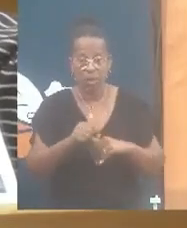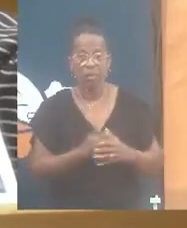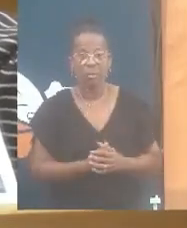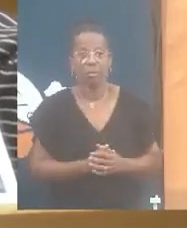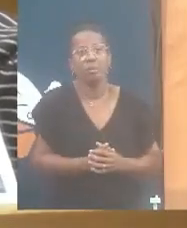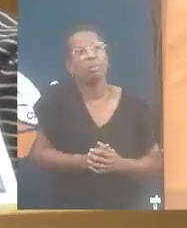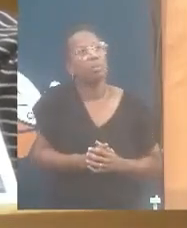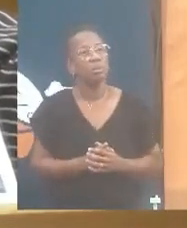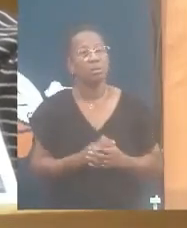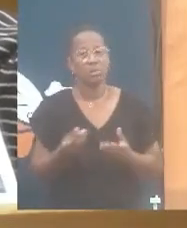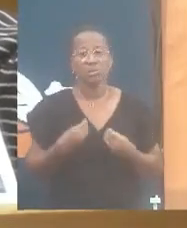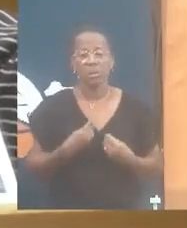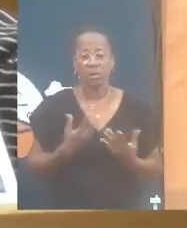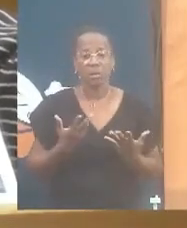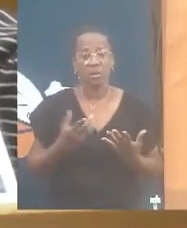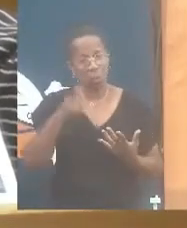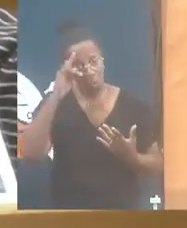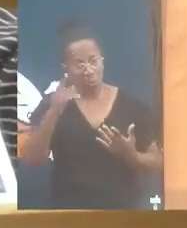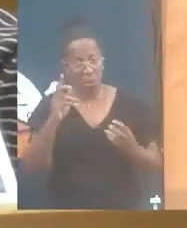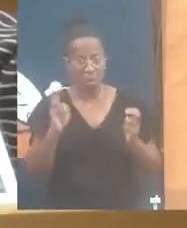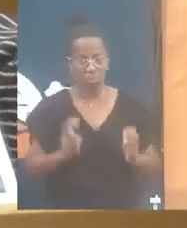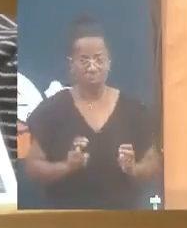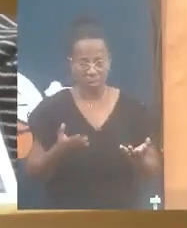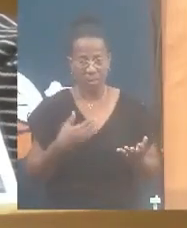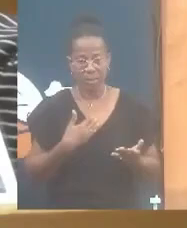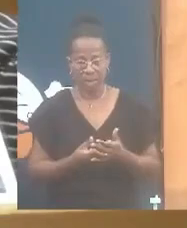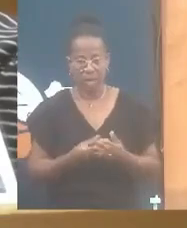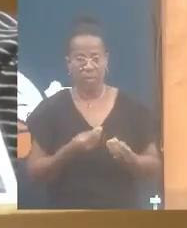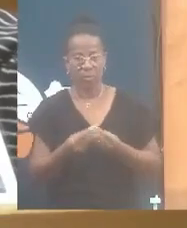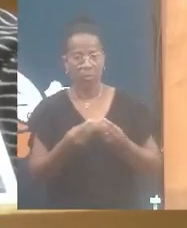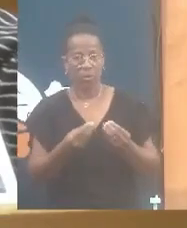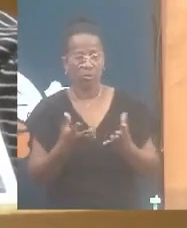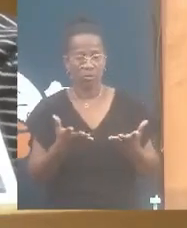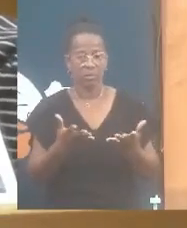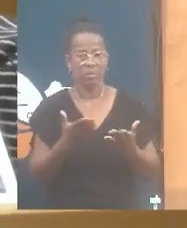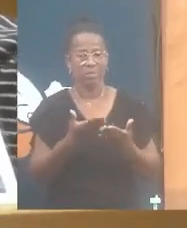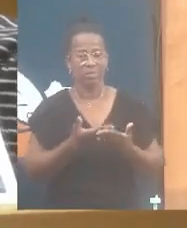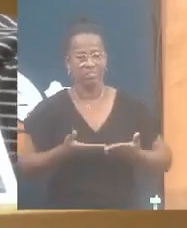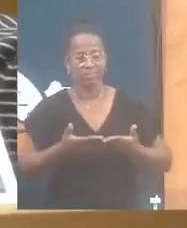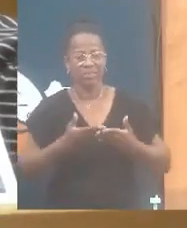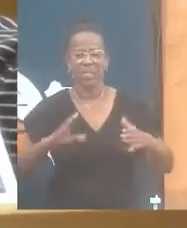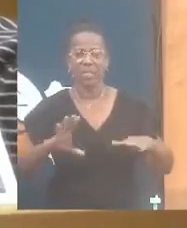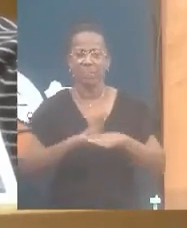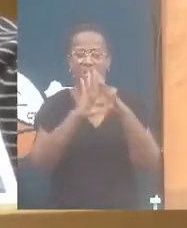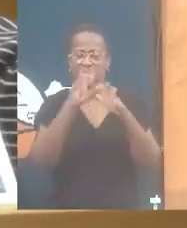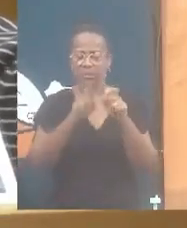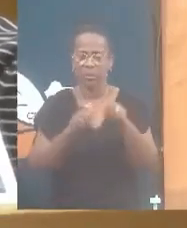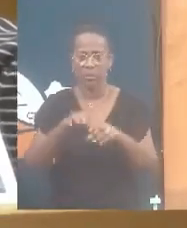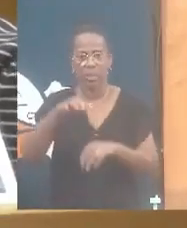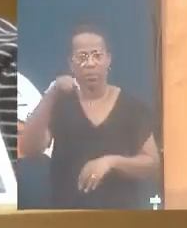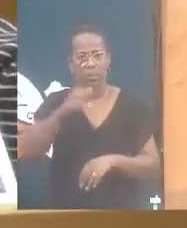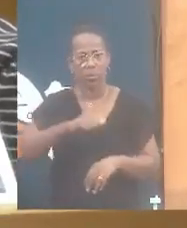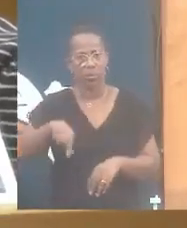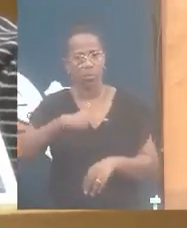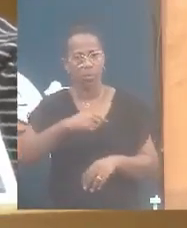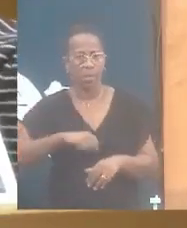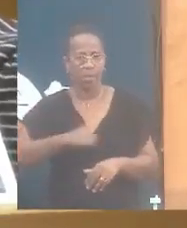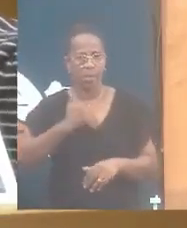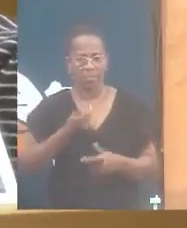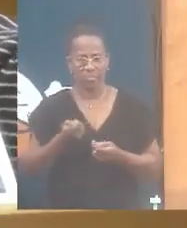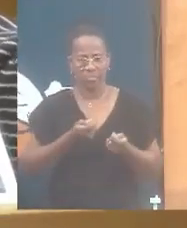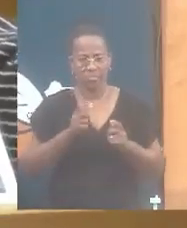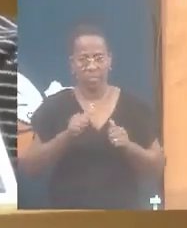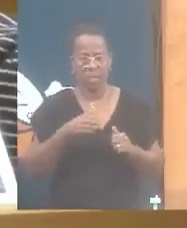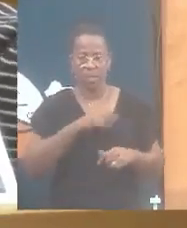tous. Ça porte atteinte grave à l'image de les élus gestionnaires que nous sommes. Ce que vous entendez